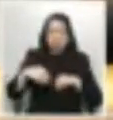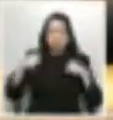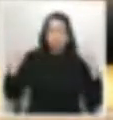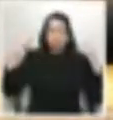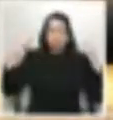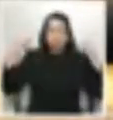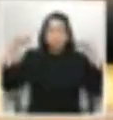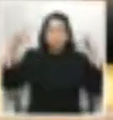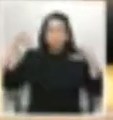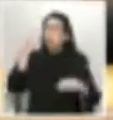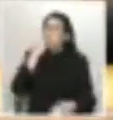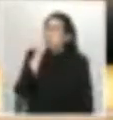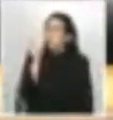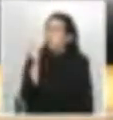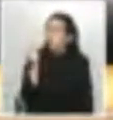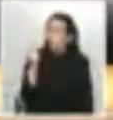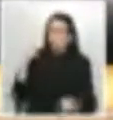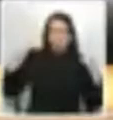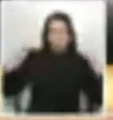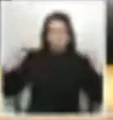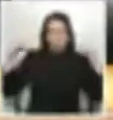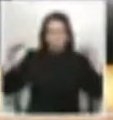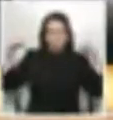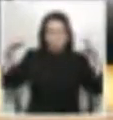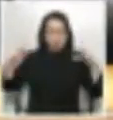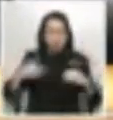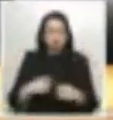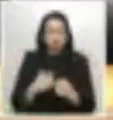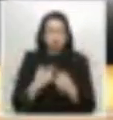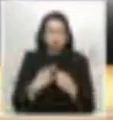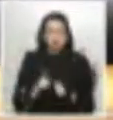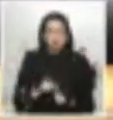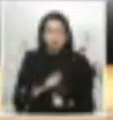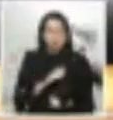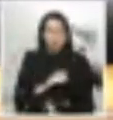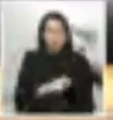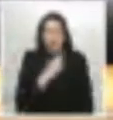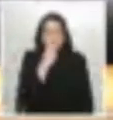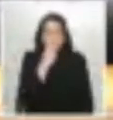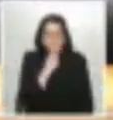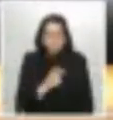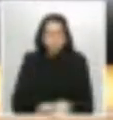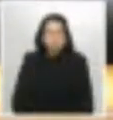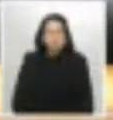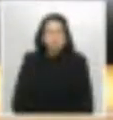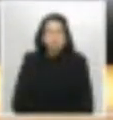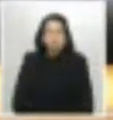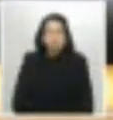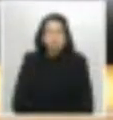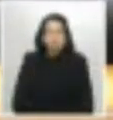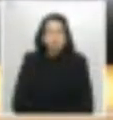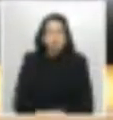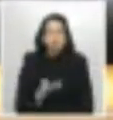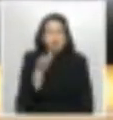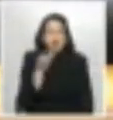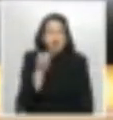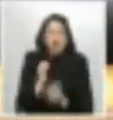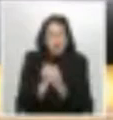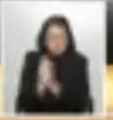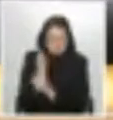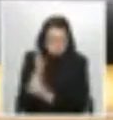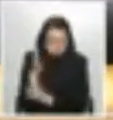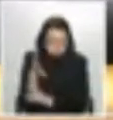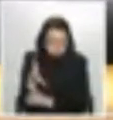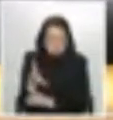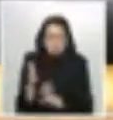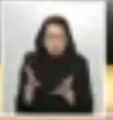ม่โอ้ยดีใจเปิดไฟหน้าดูแต่พอทีเข้าออกลวงเข้าไม่ออกลวงนะครับเสียหายหมดความจริงเป็นเรื่องเ